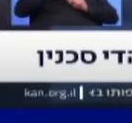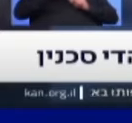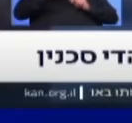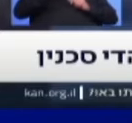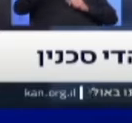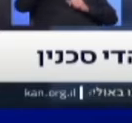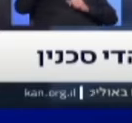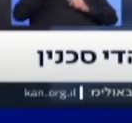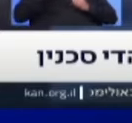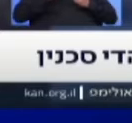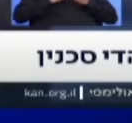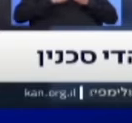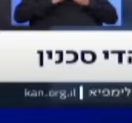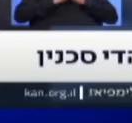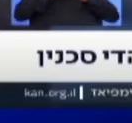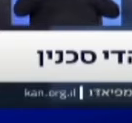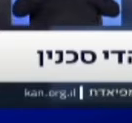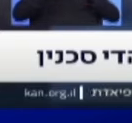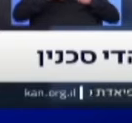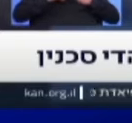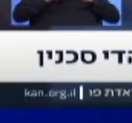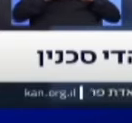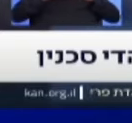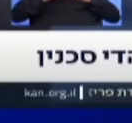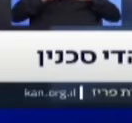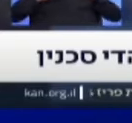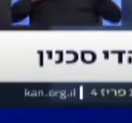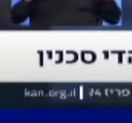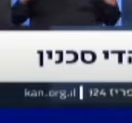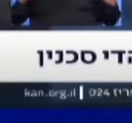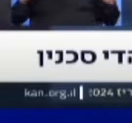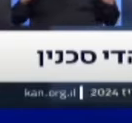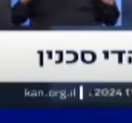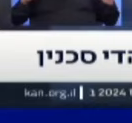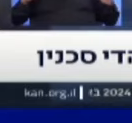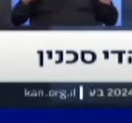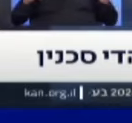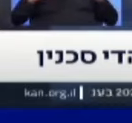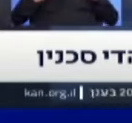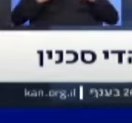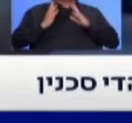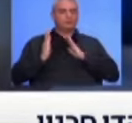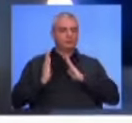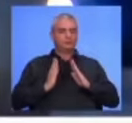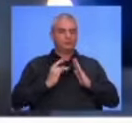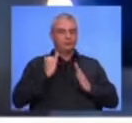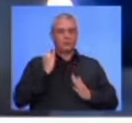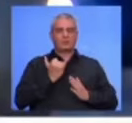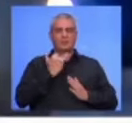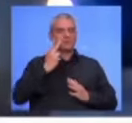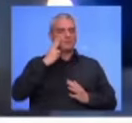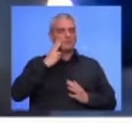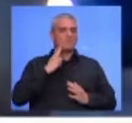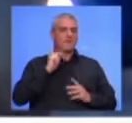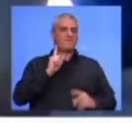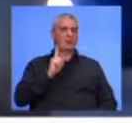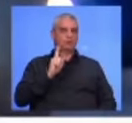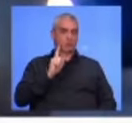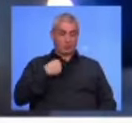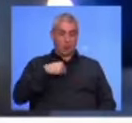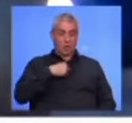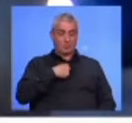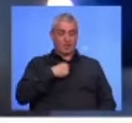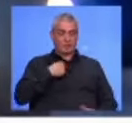ערביי ישראל, חרדים, וקבוצות שונות, שבאופן שיטתי מבזות, אני אומרת, אותנו,